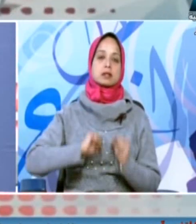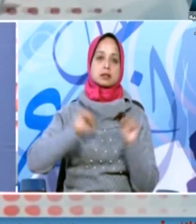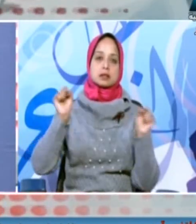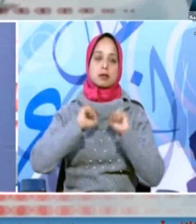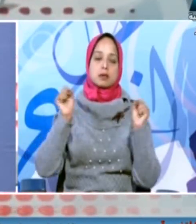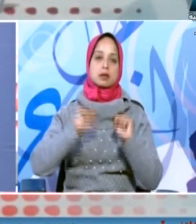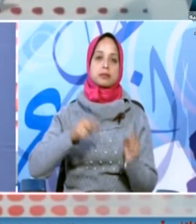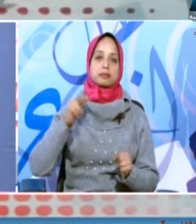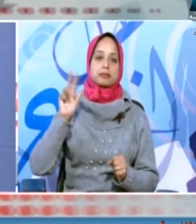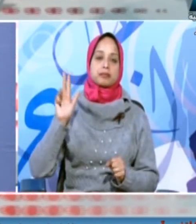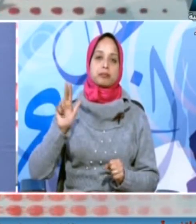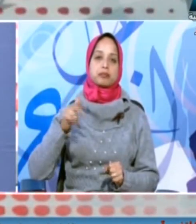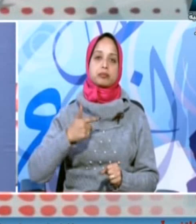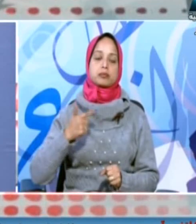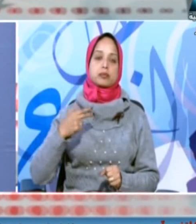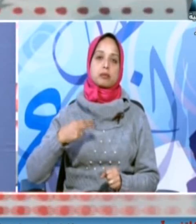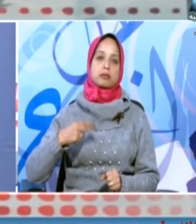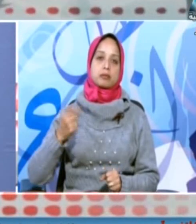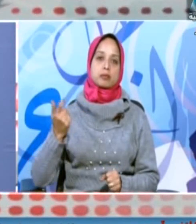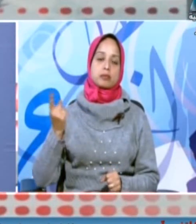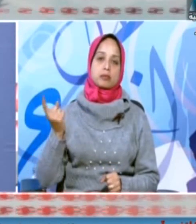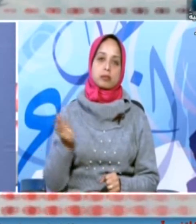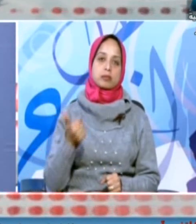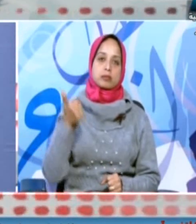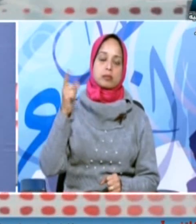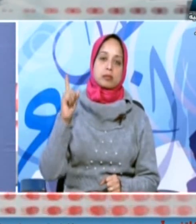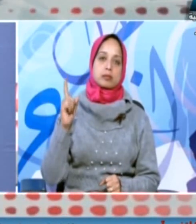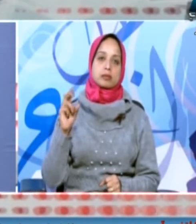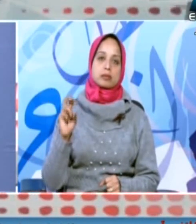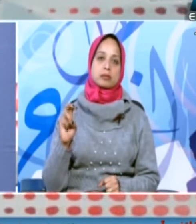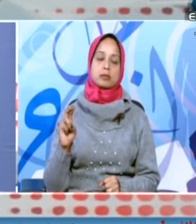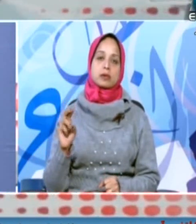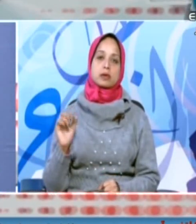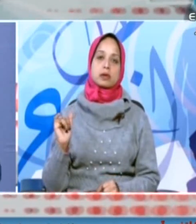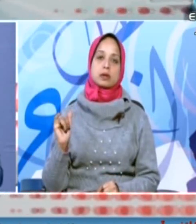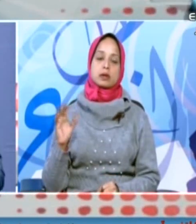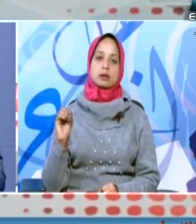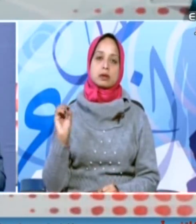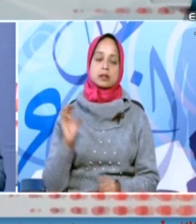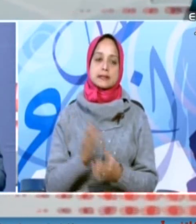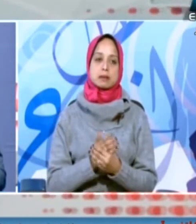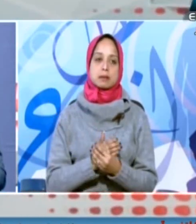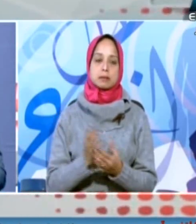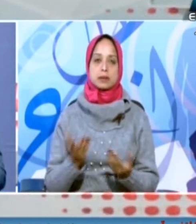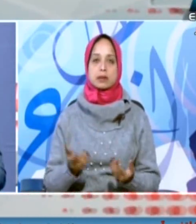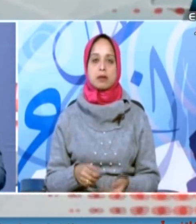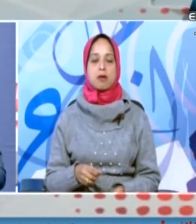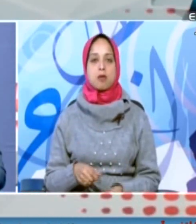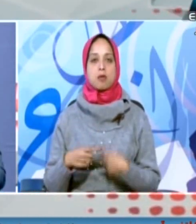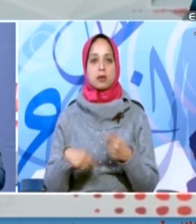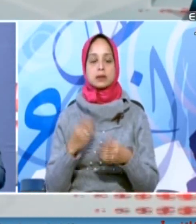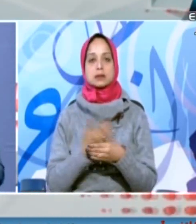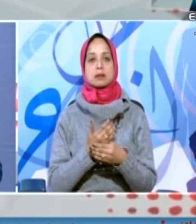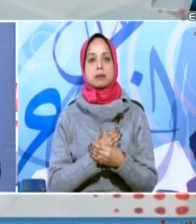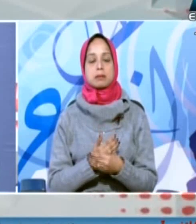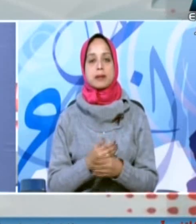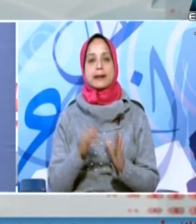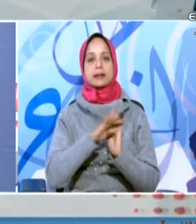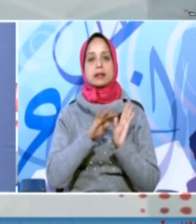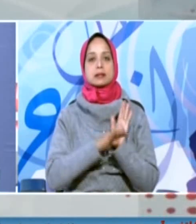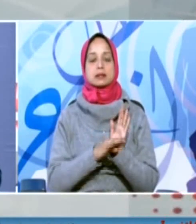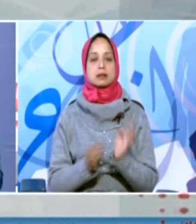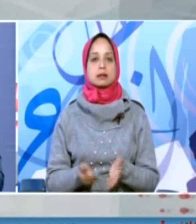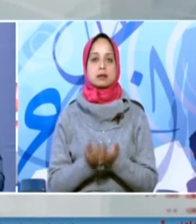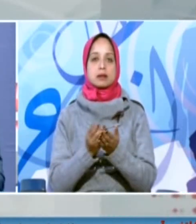انما اللي انت بتقوليه انقسام صفوف الامه واختلاط الاهداف الكلام ده اسباب، ده فسر. انما لما اجي اقول لك هنا النتيجه المترتبه على